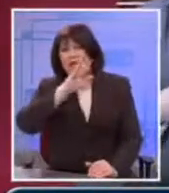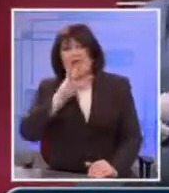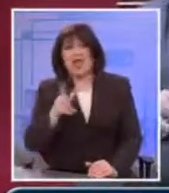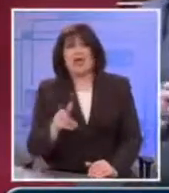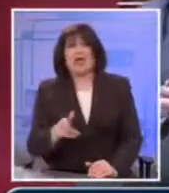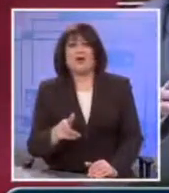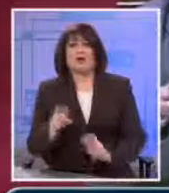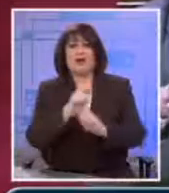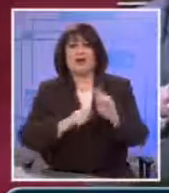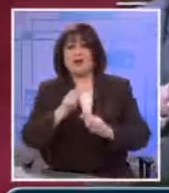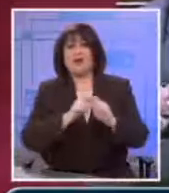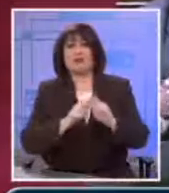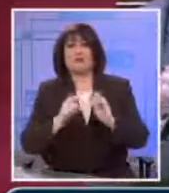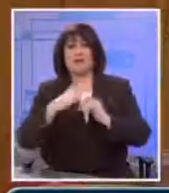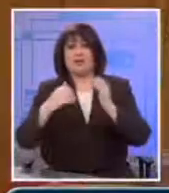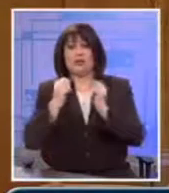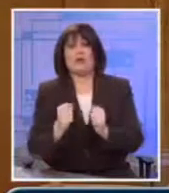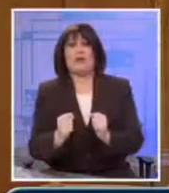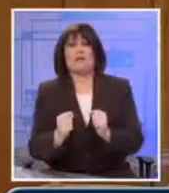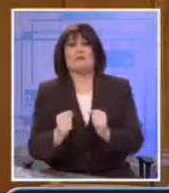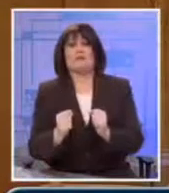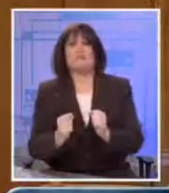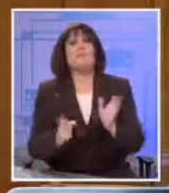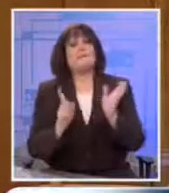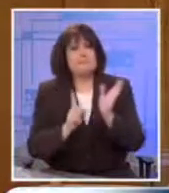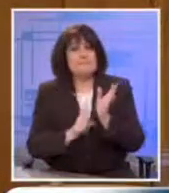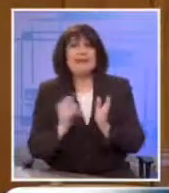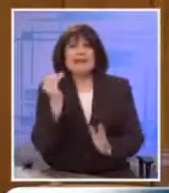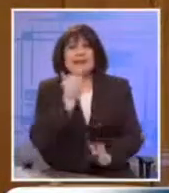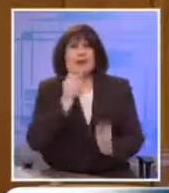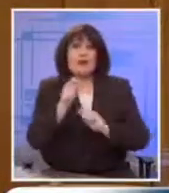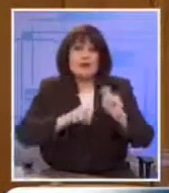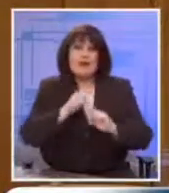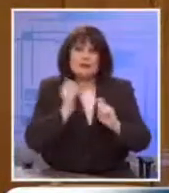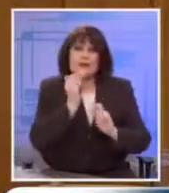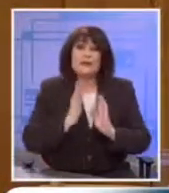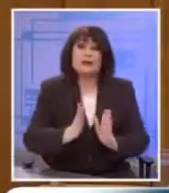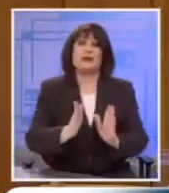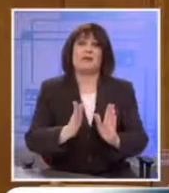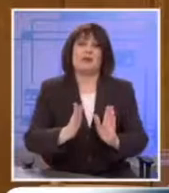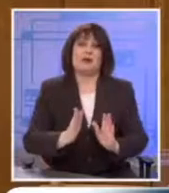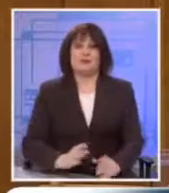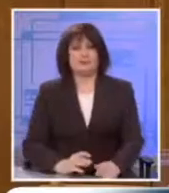οι δομές και αναγνωρίζουμε το ότι πρέπει αυτές οι δομές να γίνουν άμεσα.